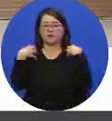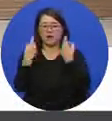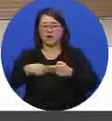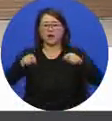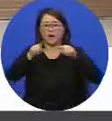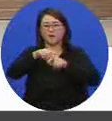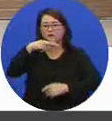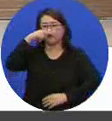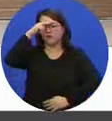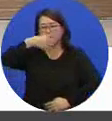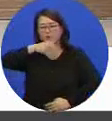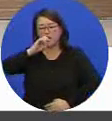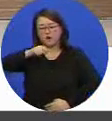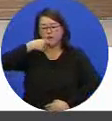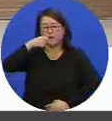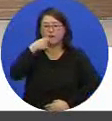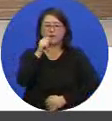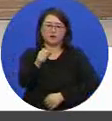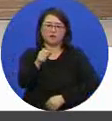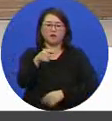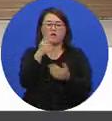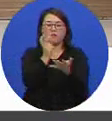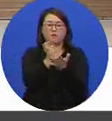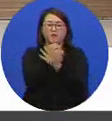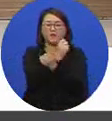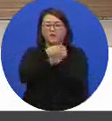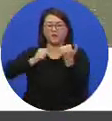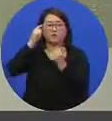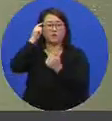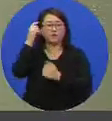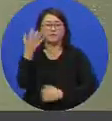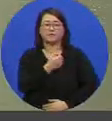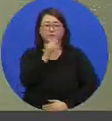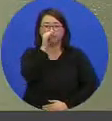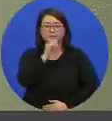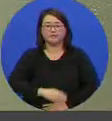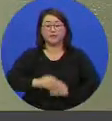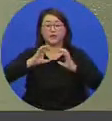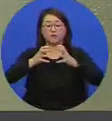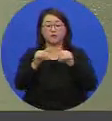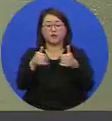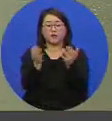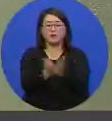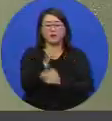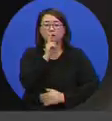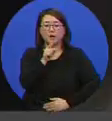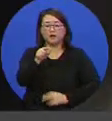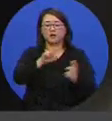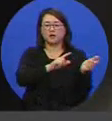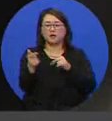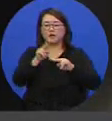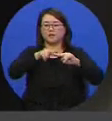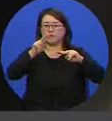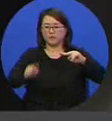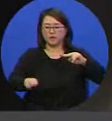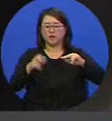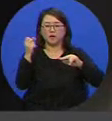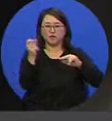술도 마시는 것은 엄연한 김영란법 위반이라고 생각을 합니다. 국민의당은 이들이 사퇴하고